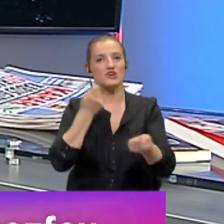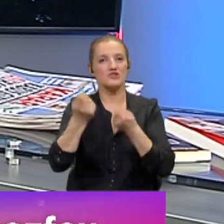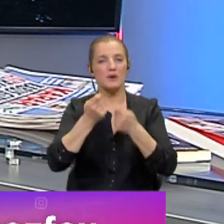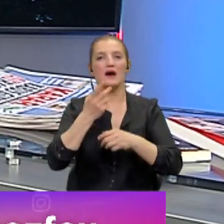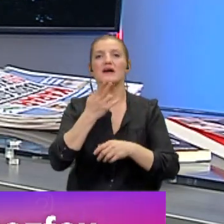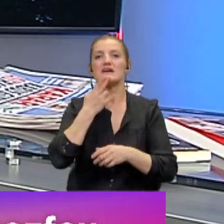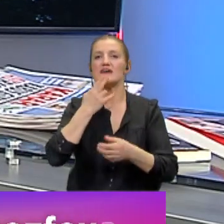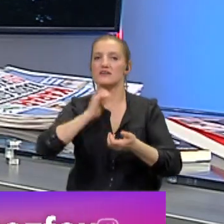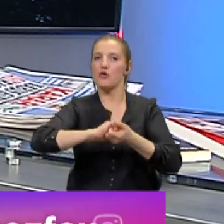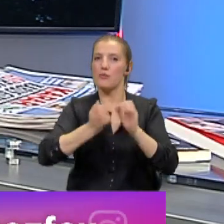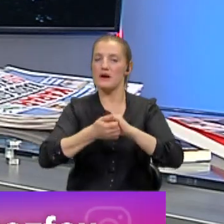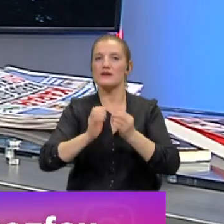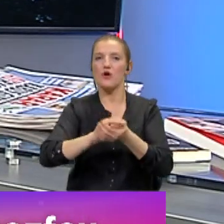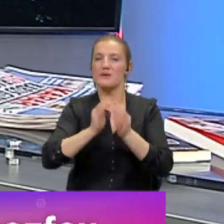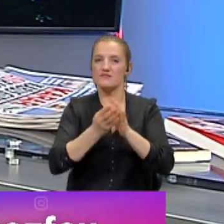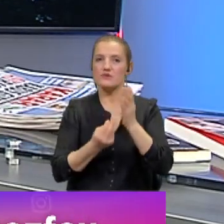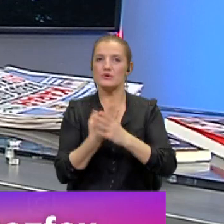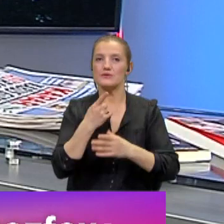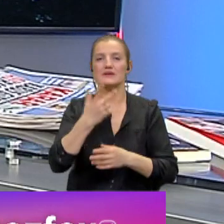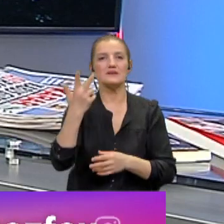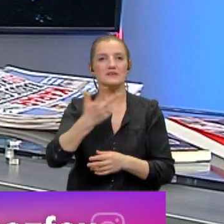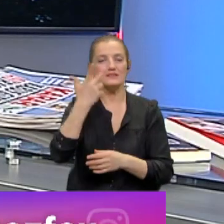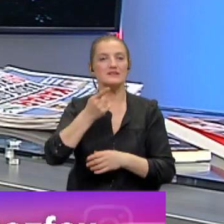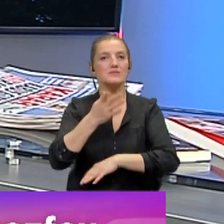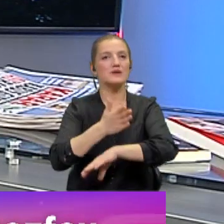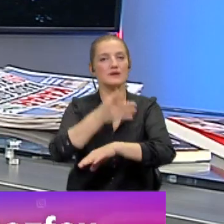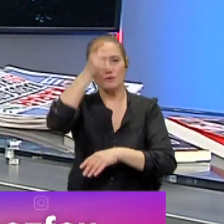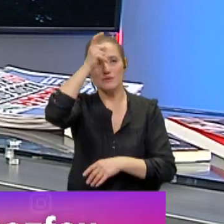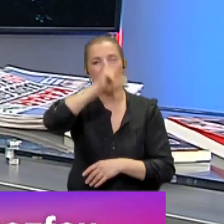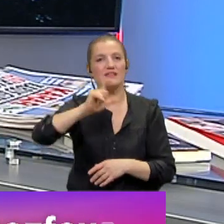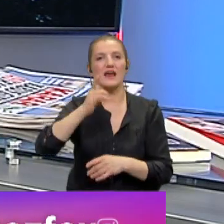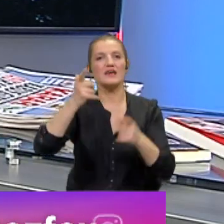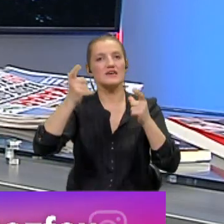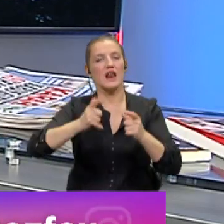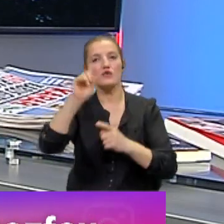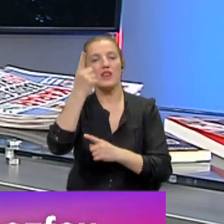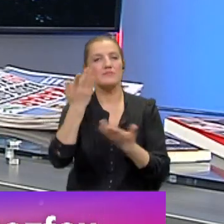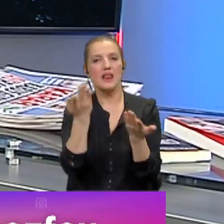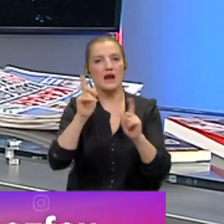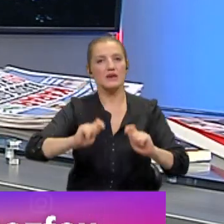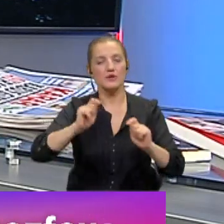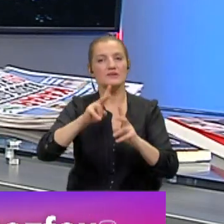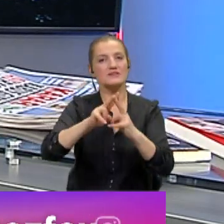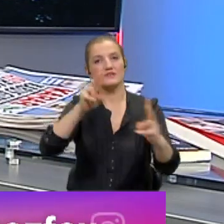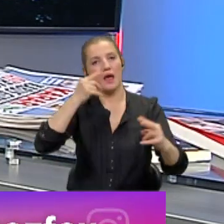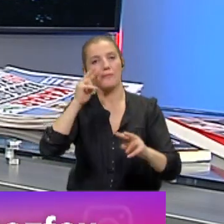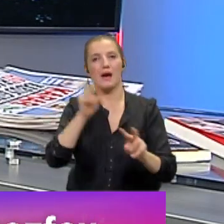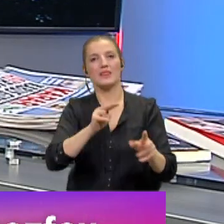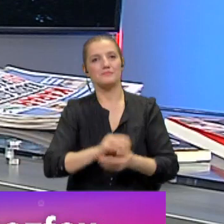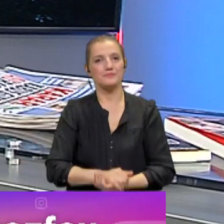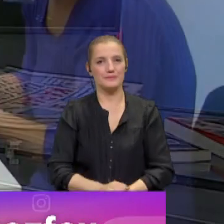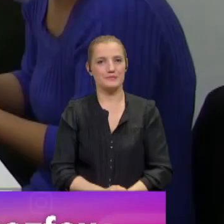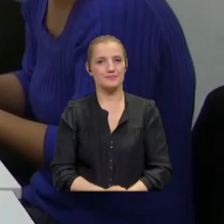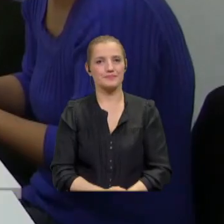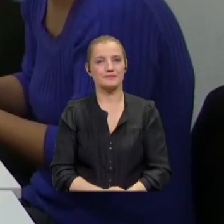Bir yandan kadın Kooperatifleri de kuruluyor şöyle hızlı bir memlekette neler oluyor yerel yönetimler neler yapıyor bunları sıralayalım